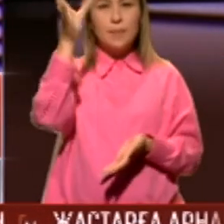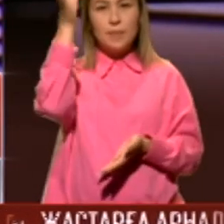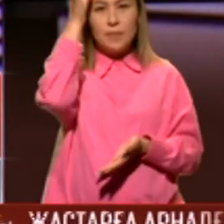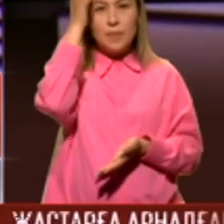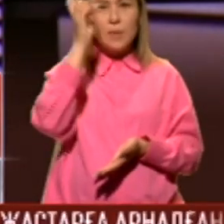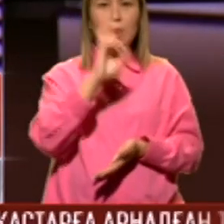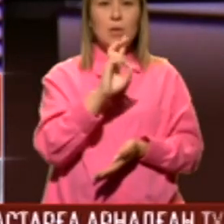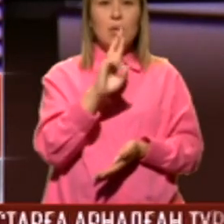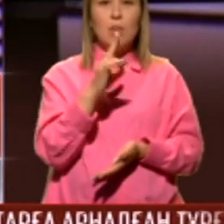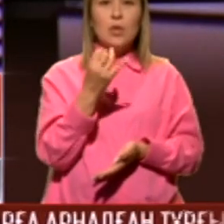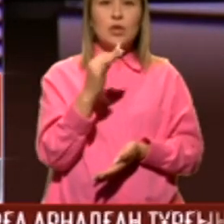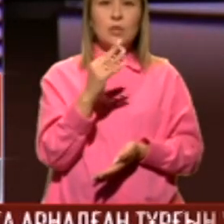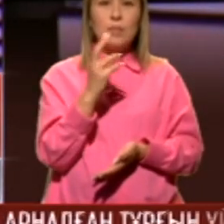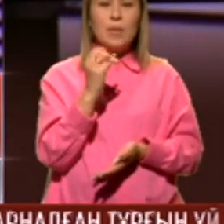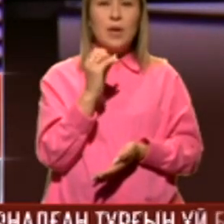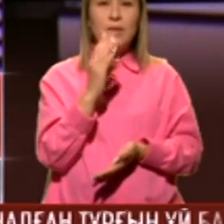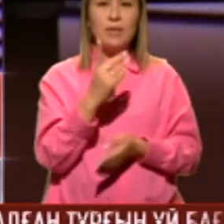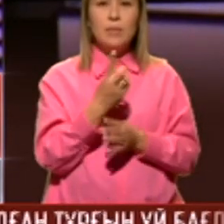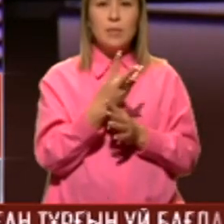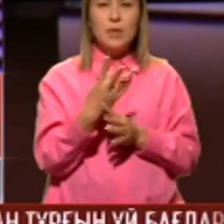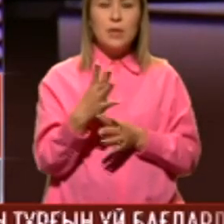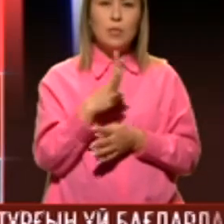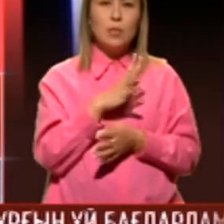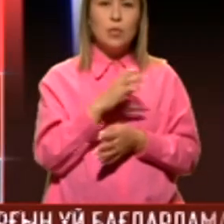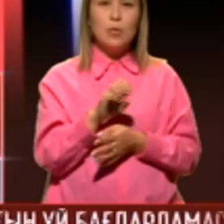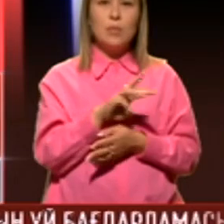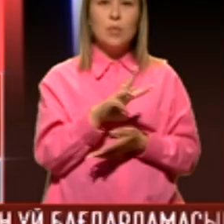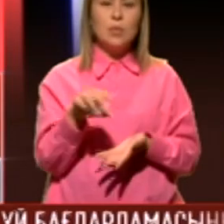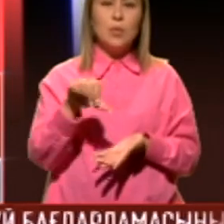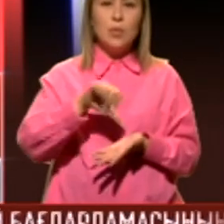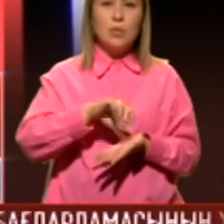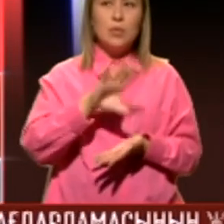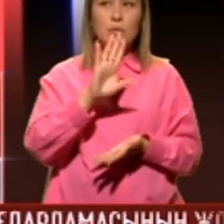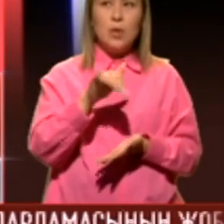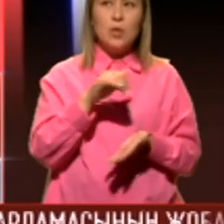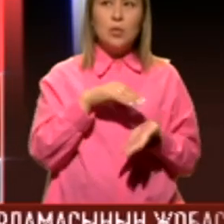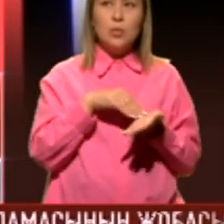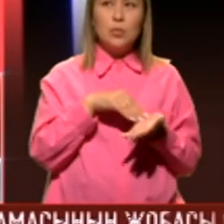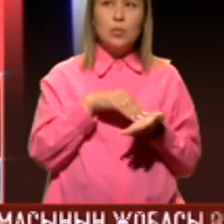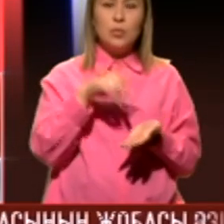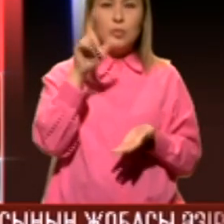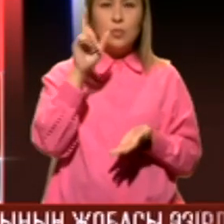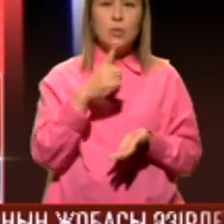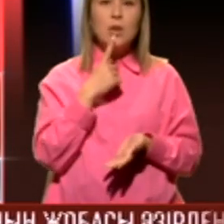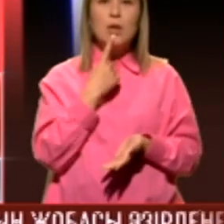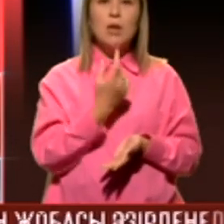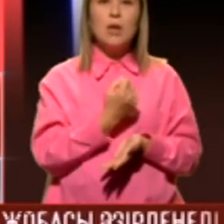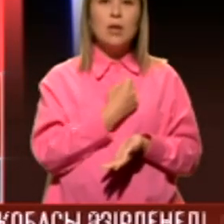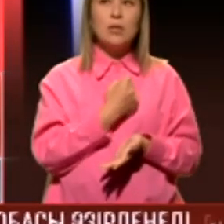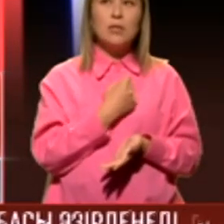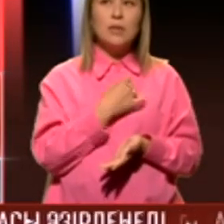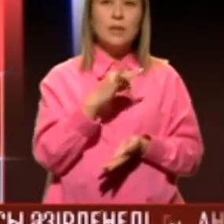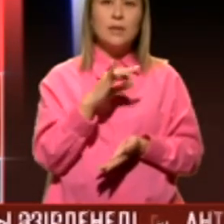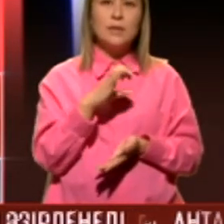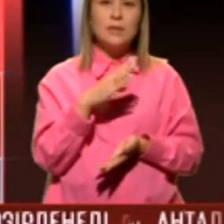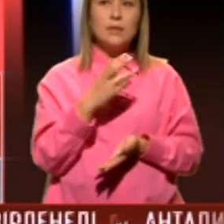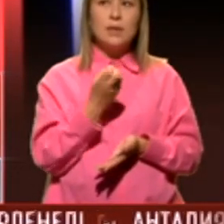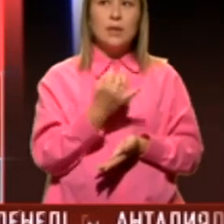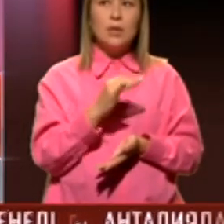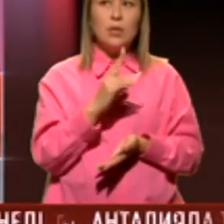Бейбіт Қойшыбаев қазір бірер минуттан кейін біздің студиямызға қосылады. Журналист, әскери сарапшы Естай Божан.